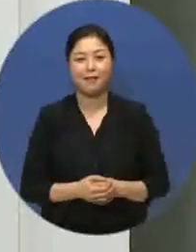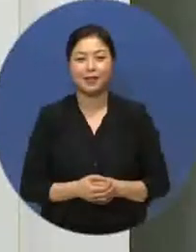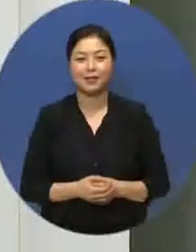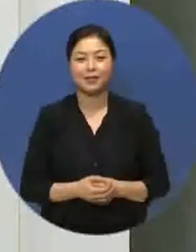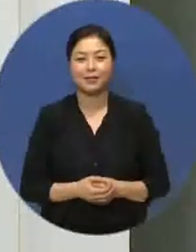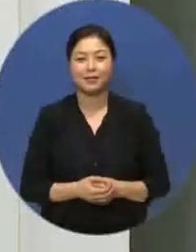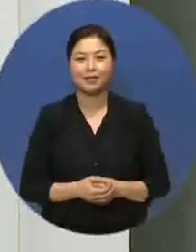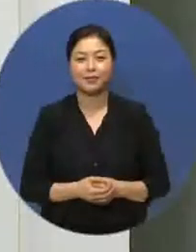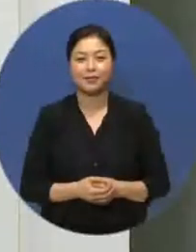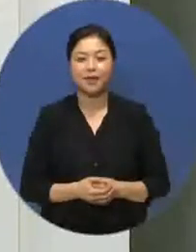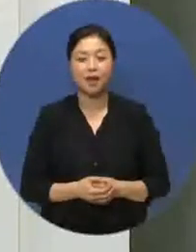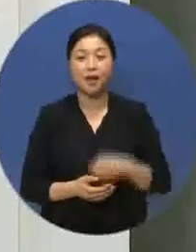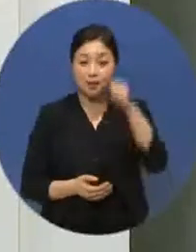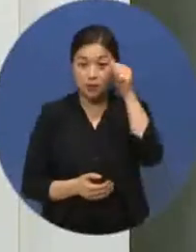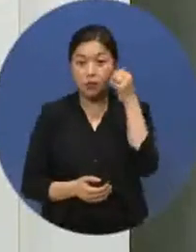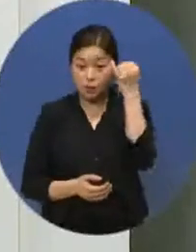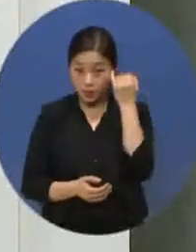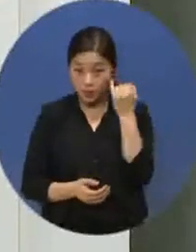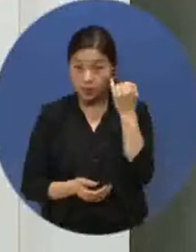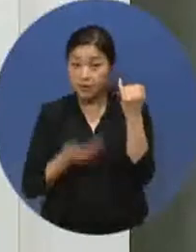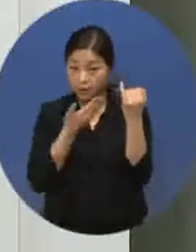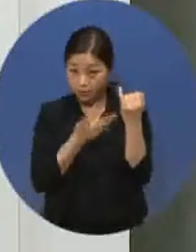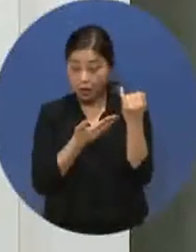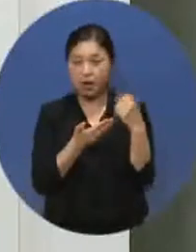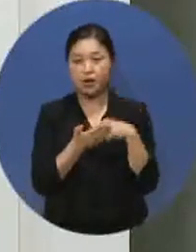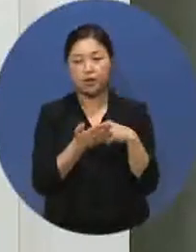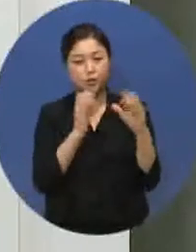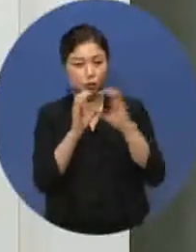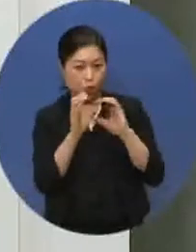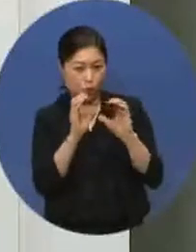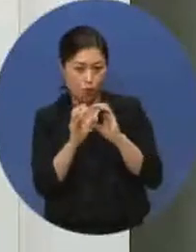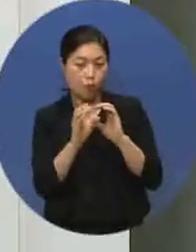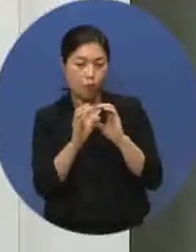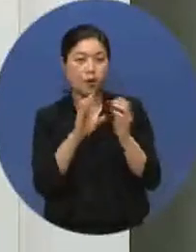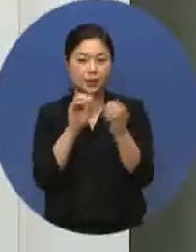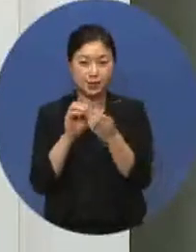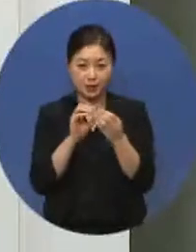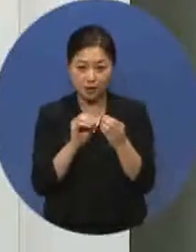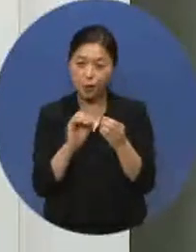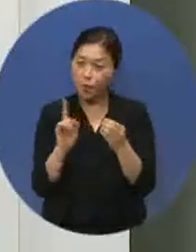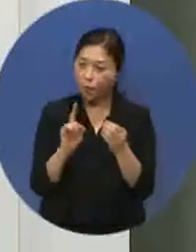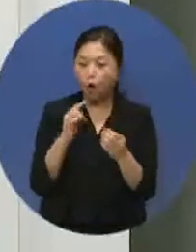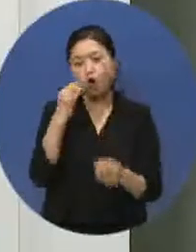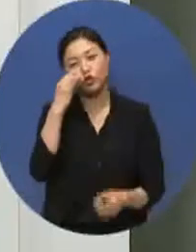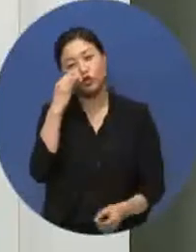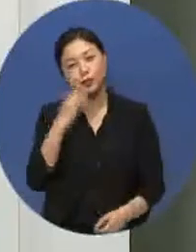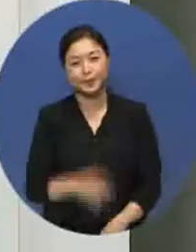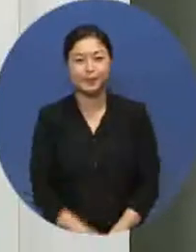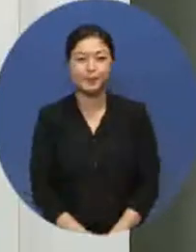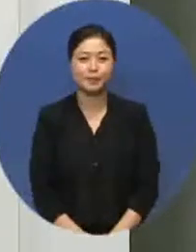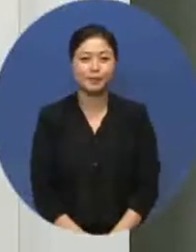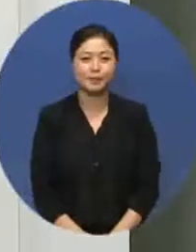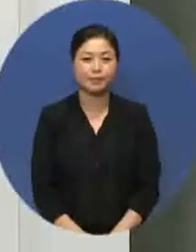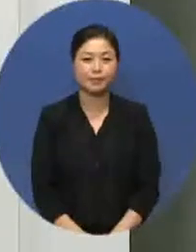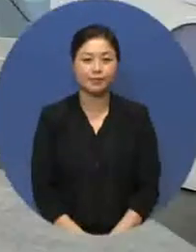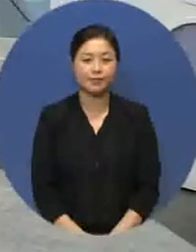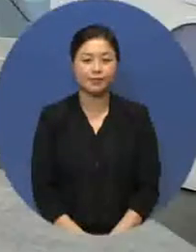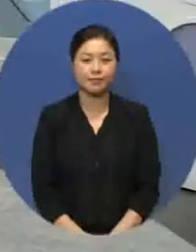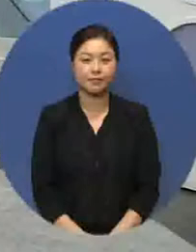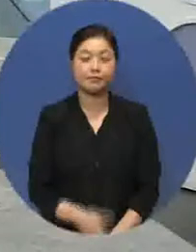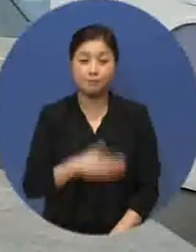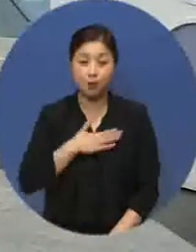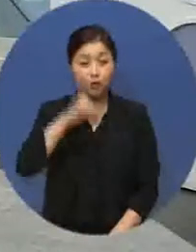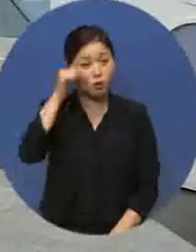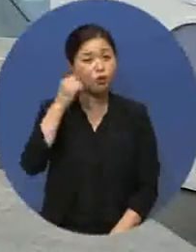어떤 방법으로 우리 청소년들을 소통하셨는지 매우 궁금합니다. 뭐 저